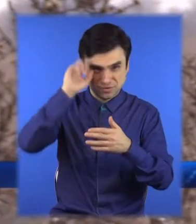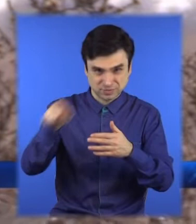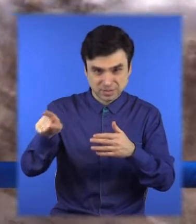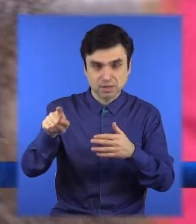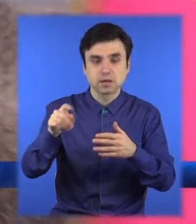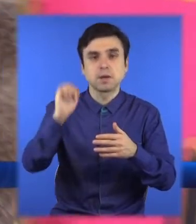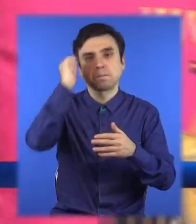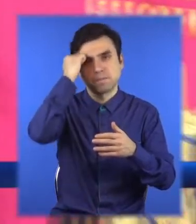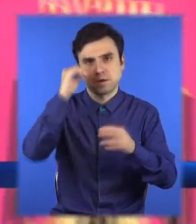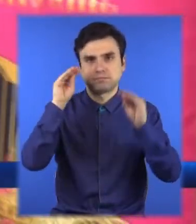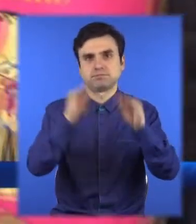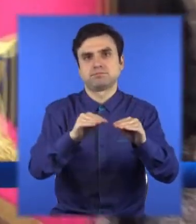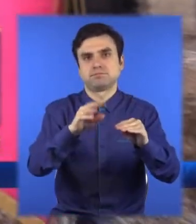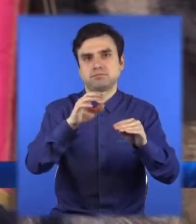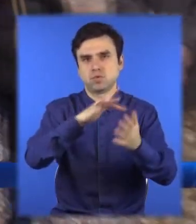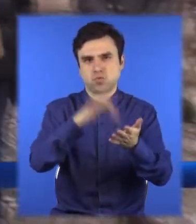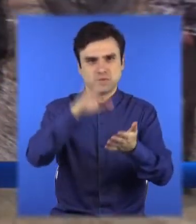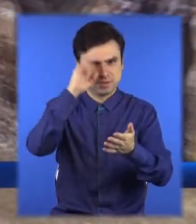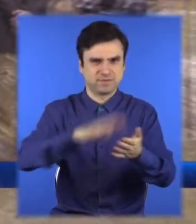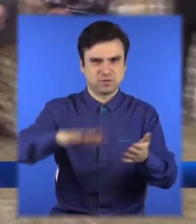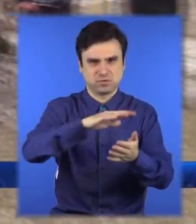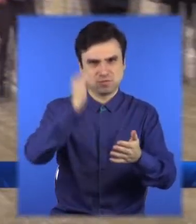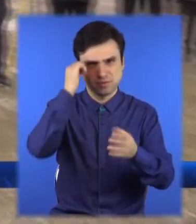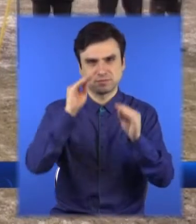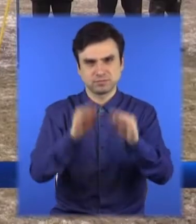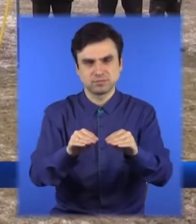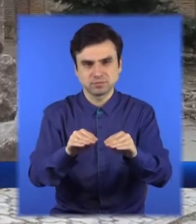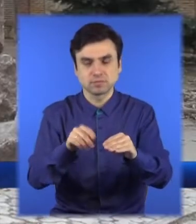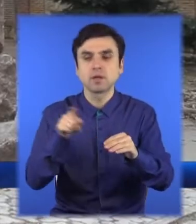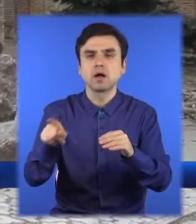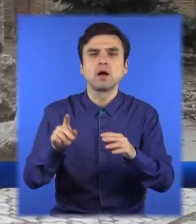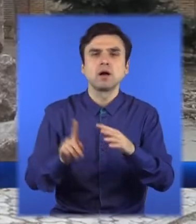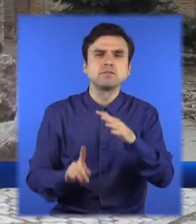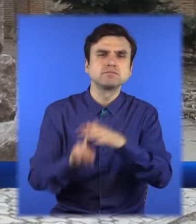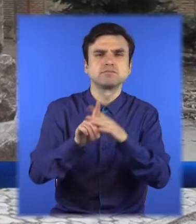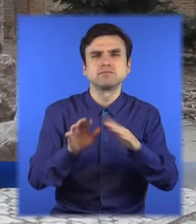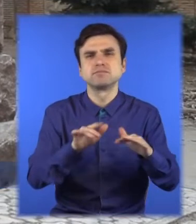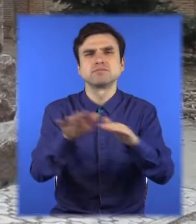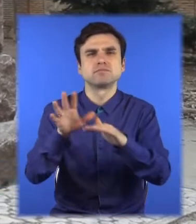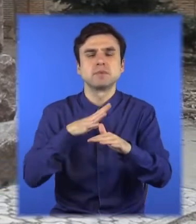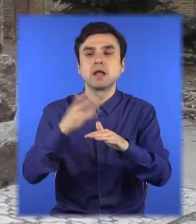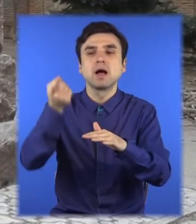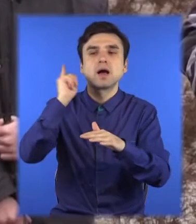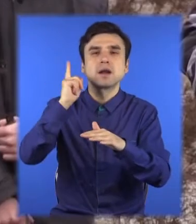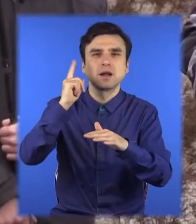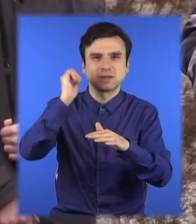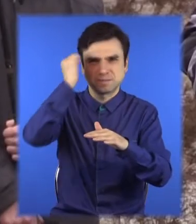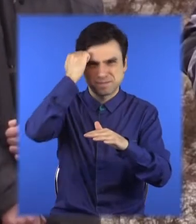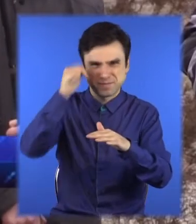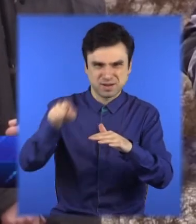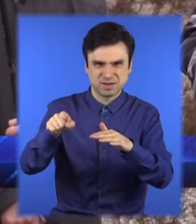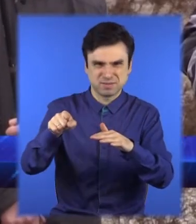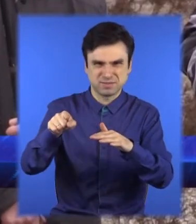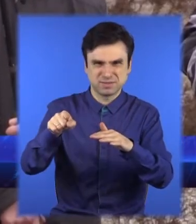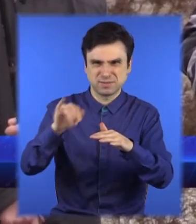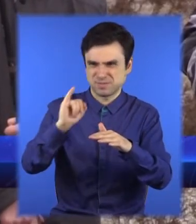антибільшовицького повстання в Кривому Розі, яке трапилось в травні 1920 року біля нинішнього центрального міського військкомату. На наш